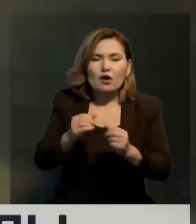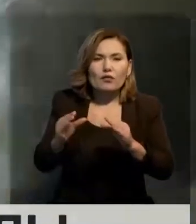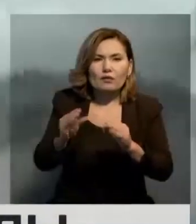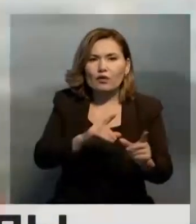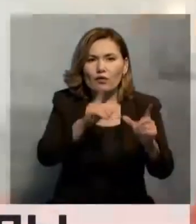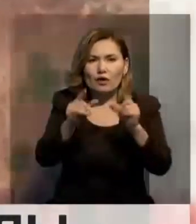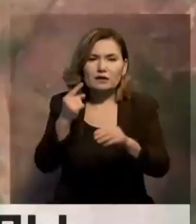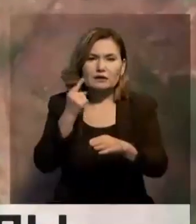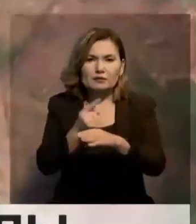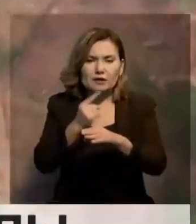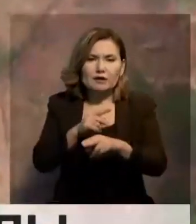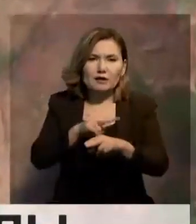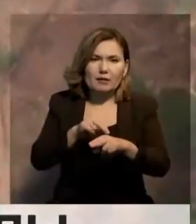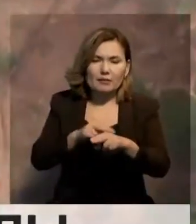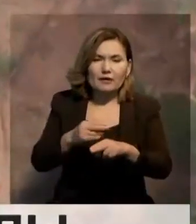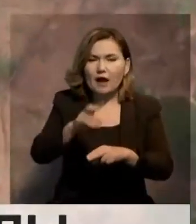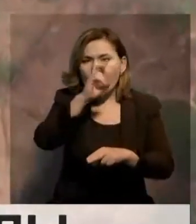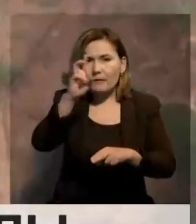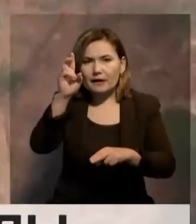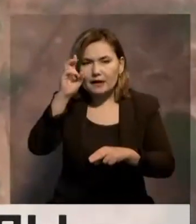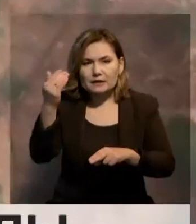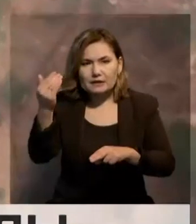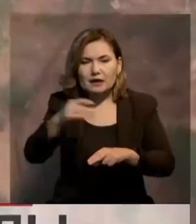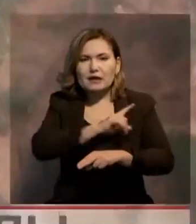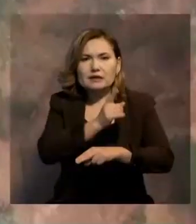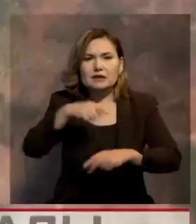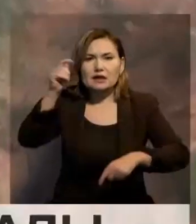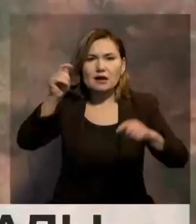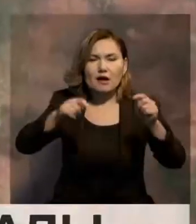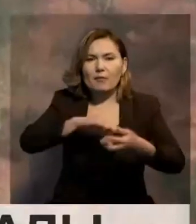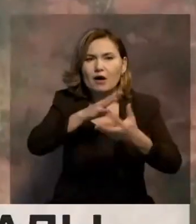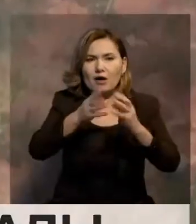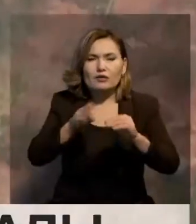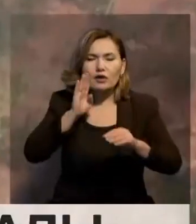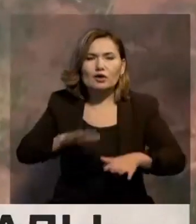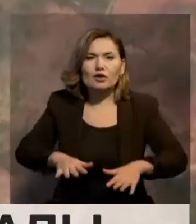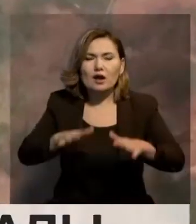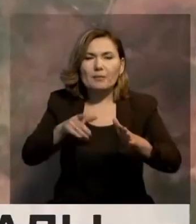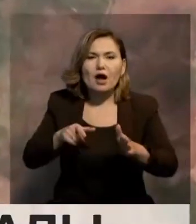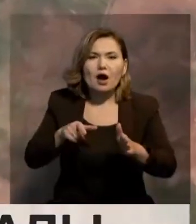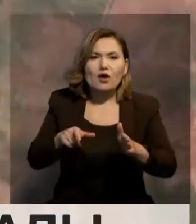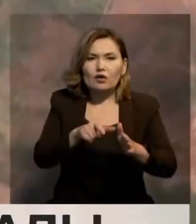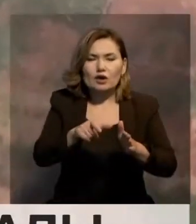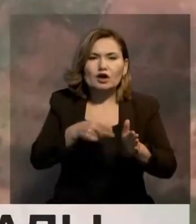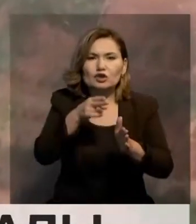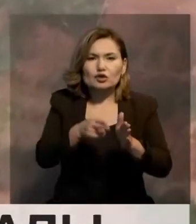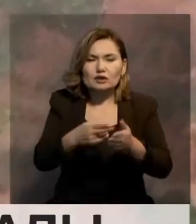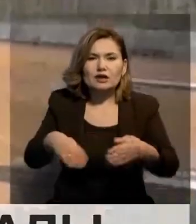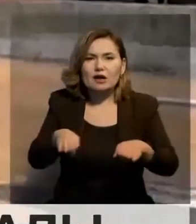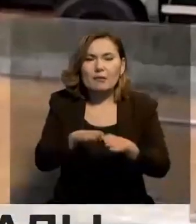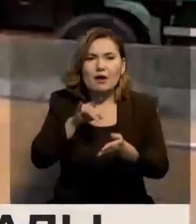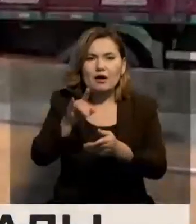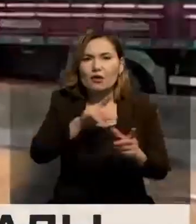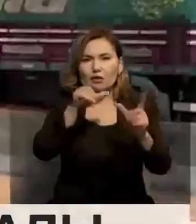берді. Бразилияда төпелеп жауған нөсер соңын көшкінге ұласып, елдің темір жол және көлік қатынасы тежелді. Бірнеше жүк